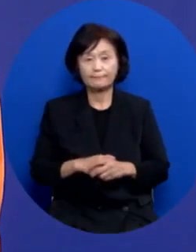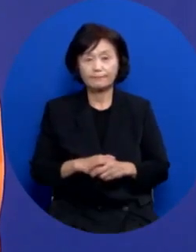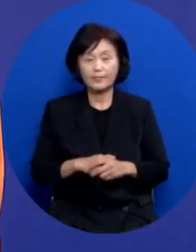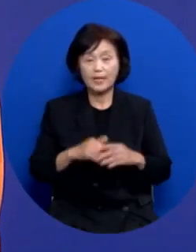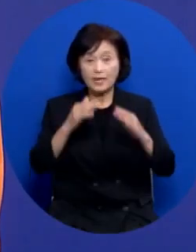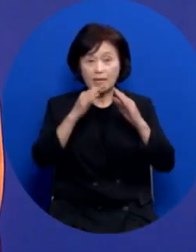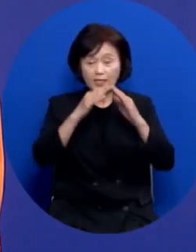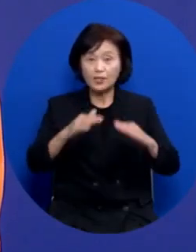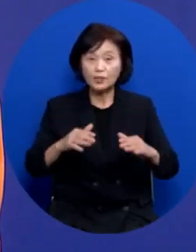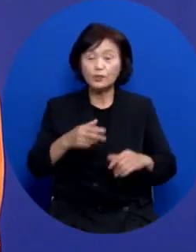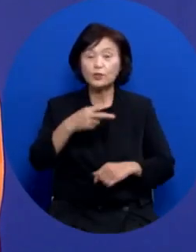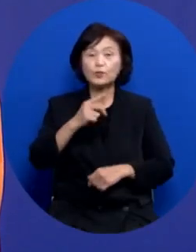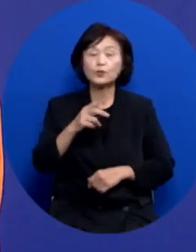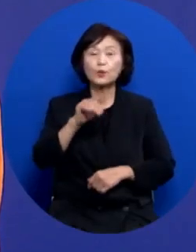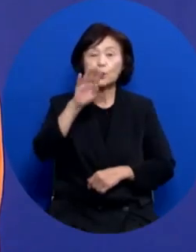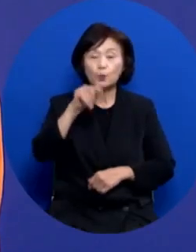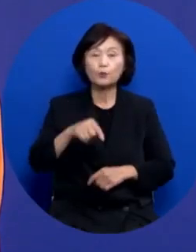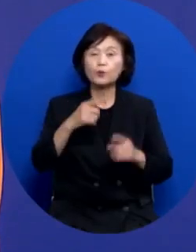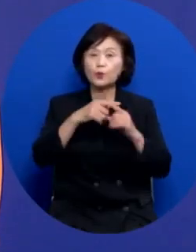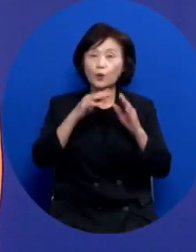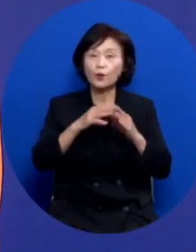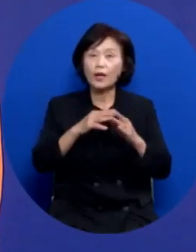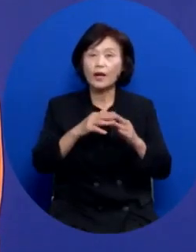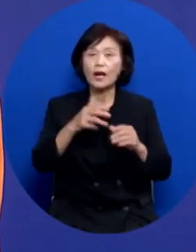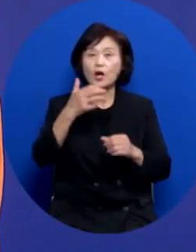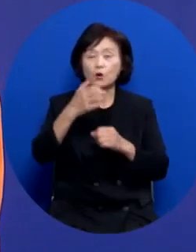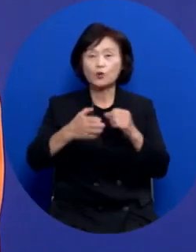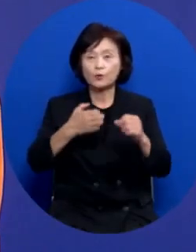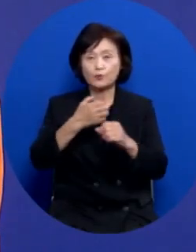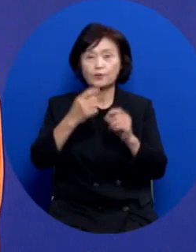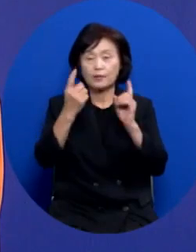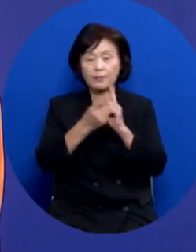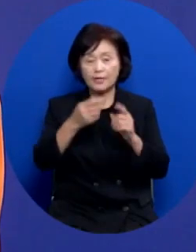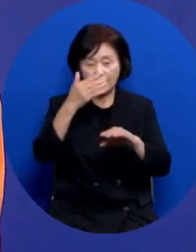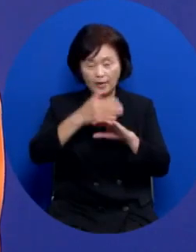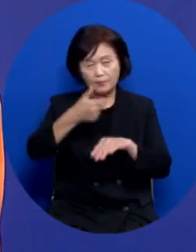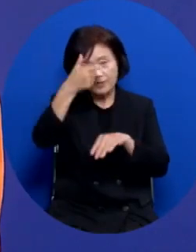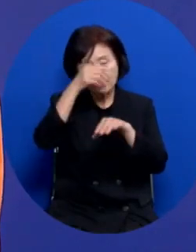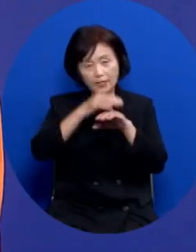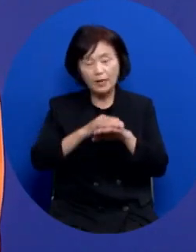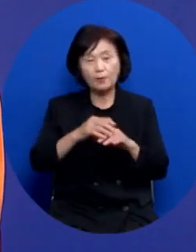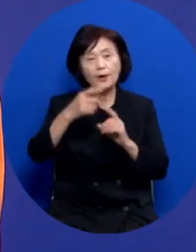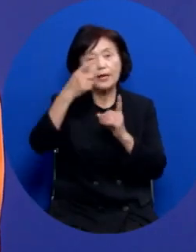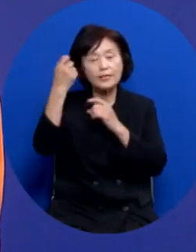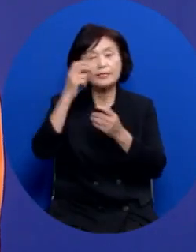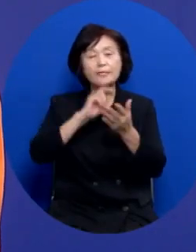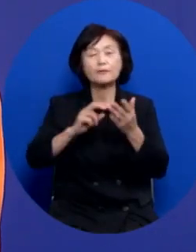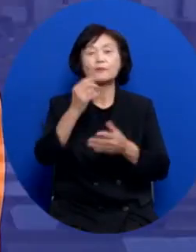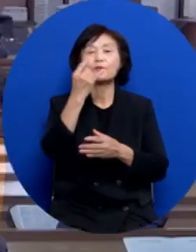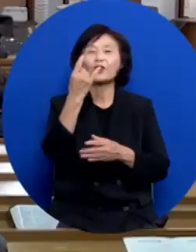전주 동부 교회가 14일 설립 90주년을 맞아 감사예배와 기념 음악회를